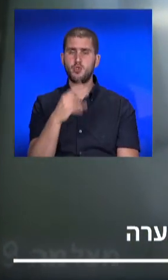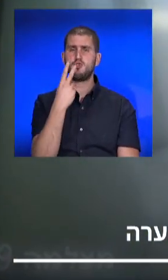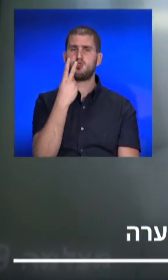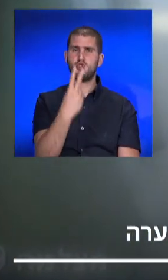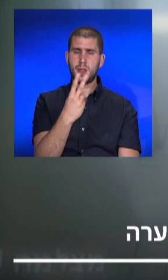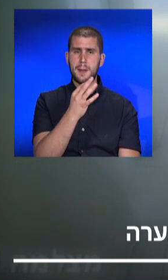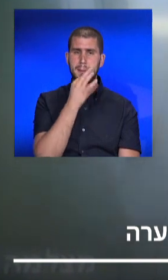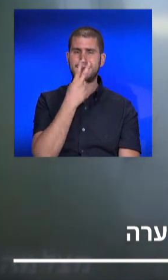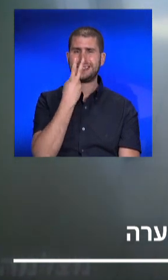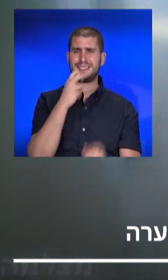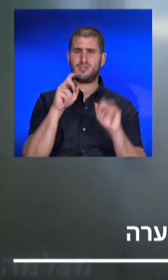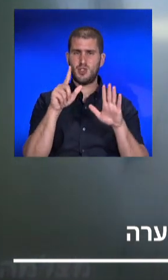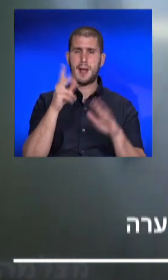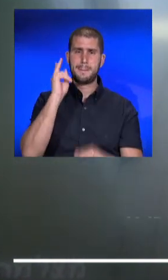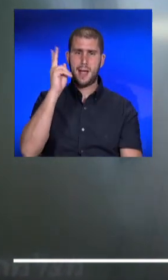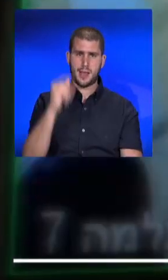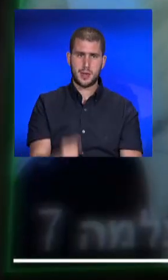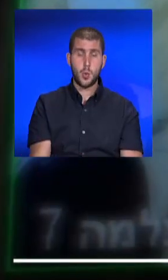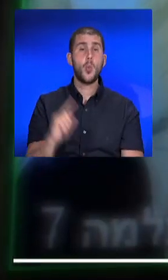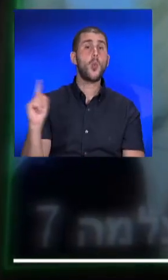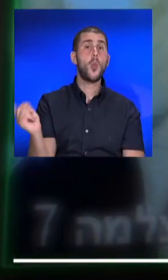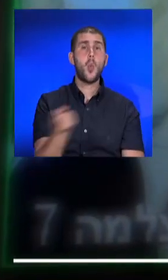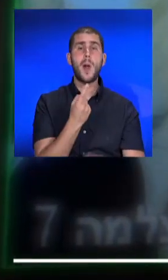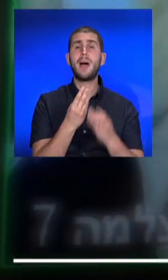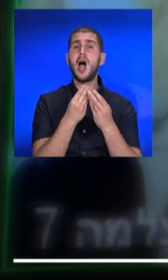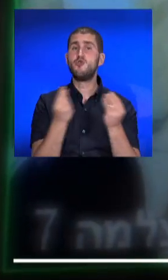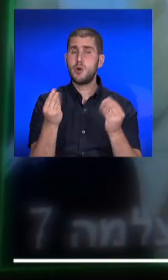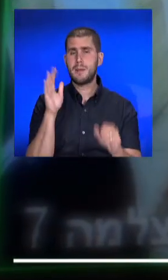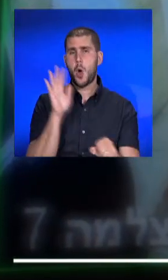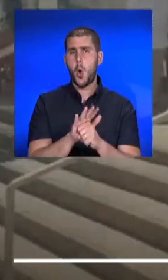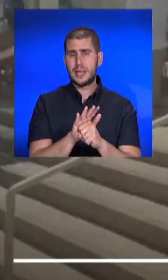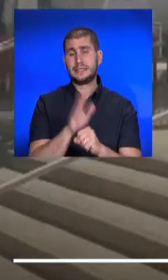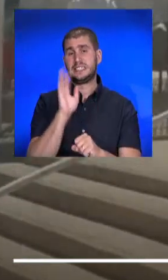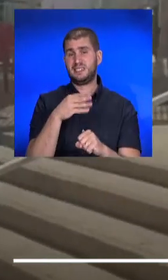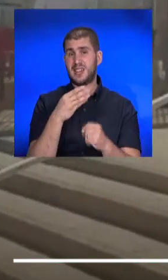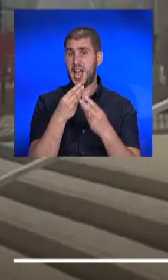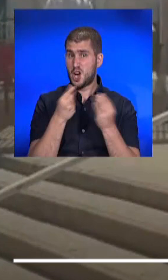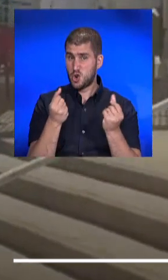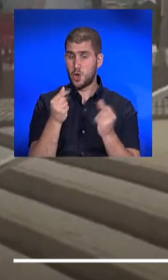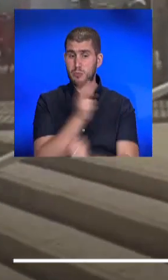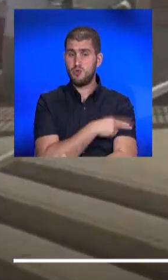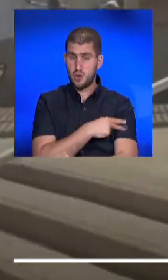בני 27 מחדרה. כולם חשודים באונס, והחשדות האלה לפי המשטרה מגובים בתיעודים